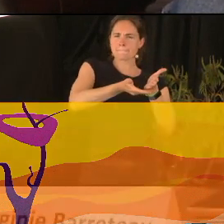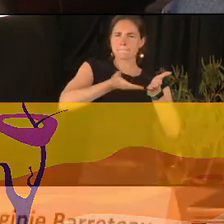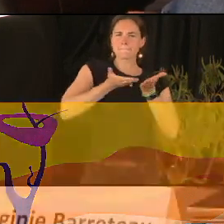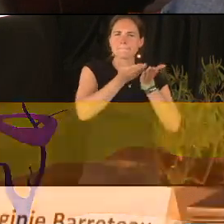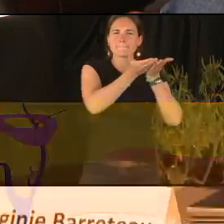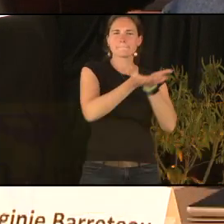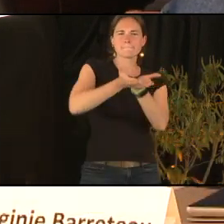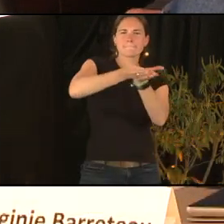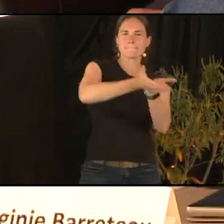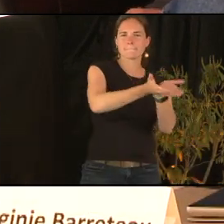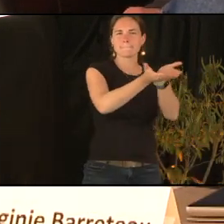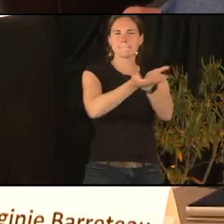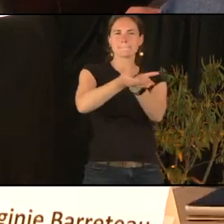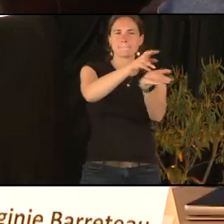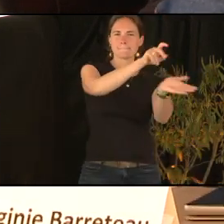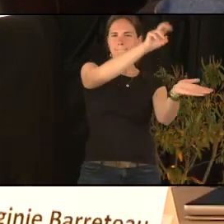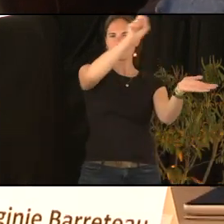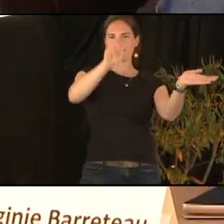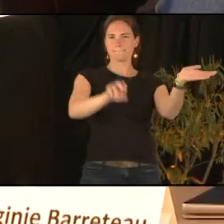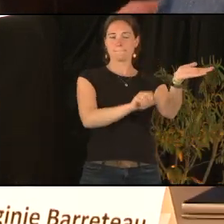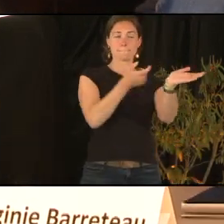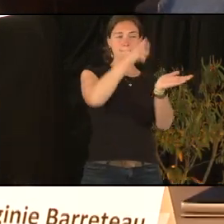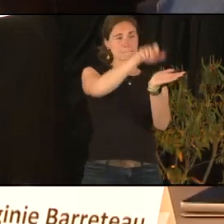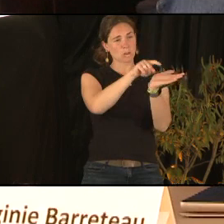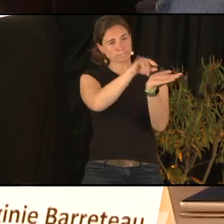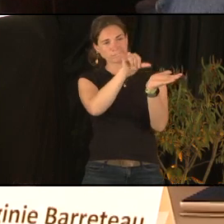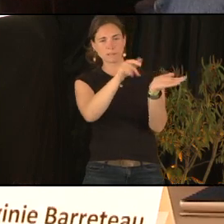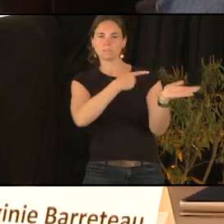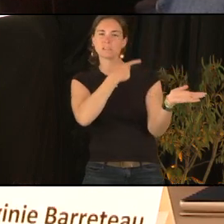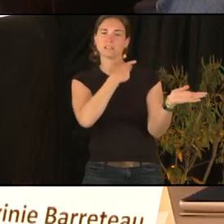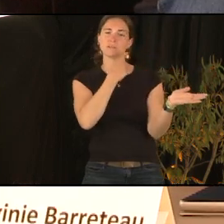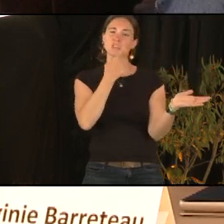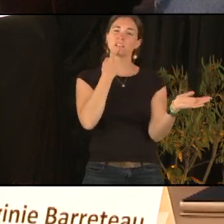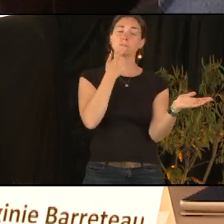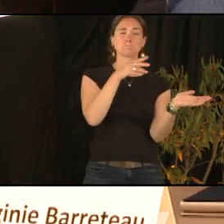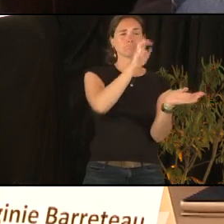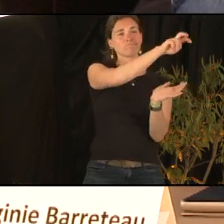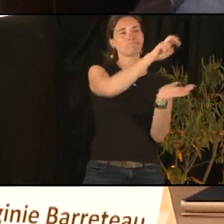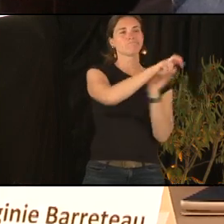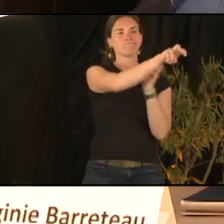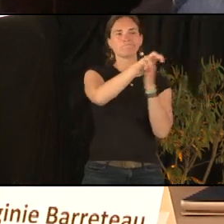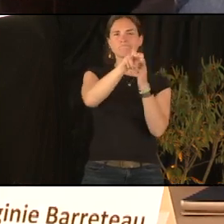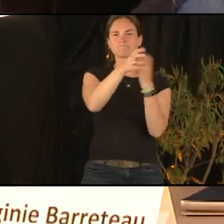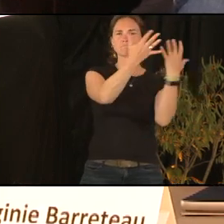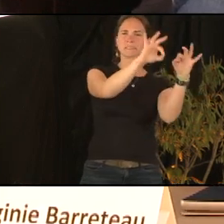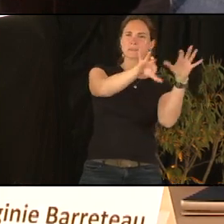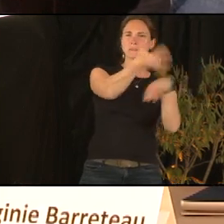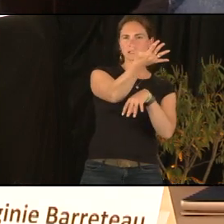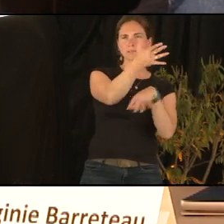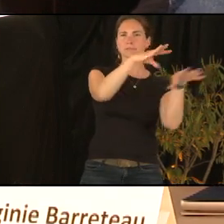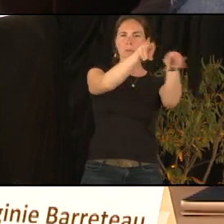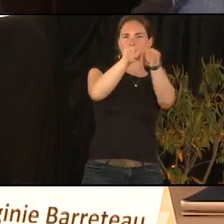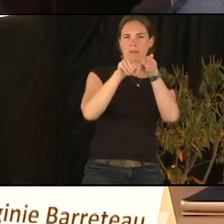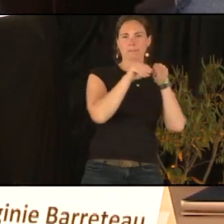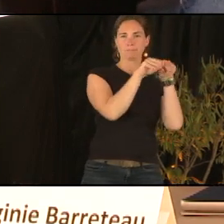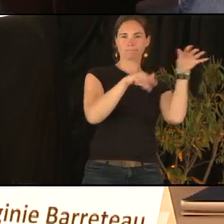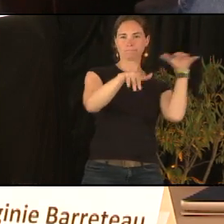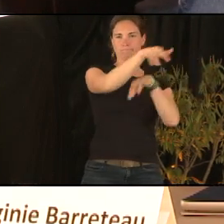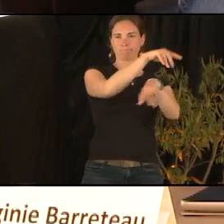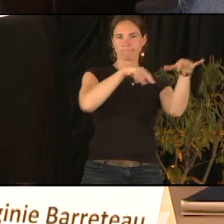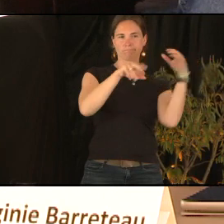le territoire, aux côtés du médecin, de ces 10, 15 familles qui peuplent ce vaste espace,